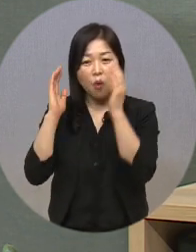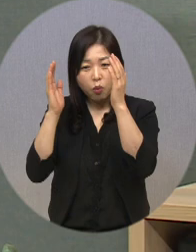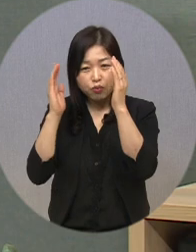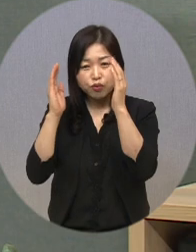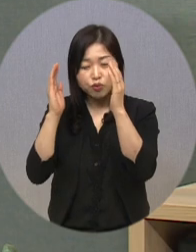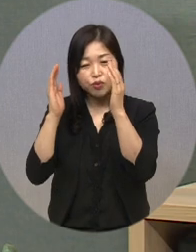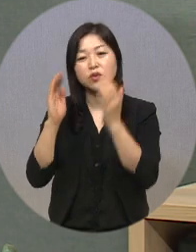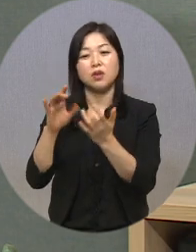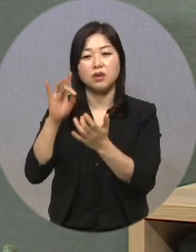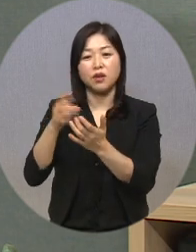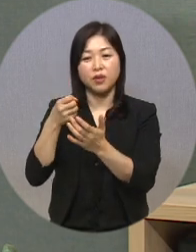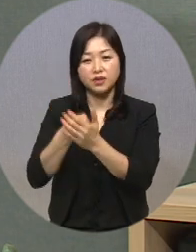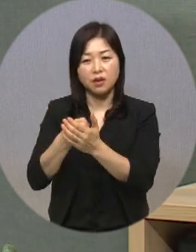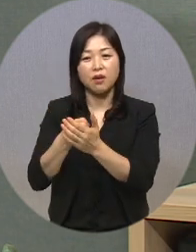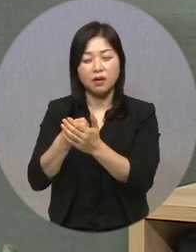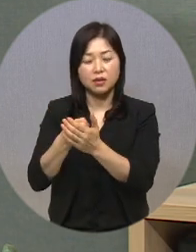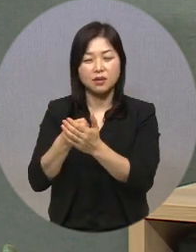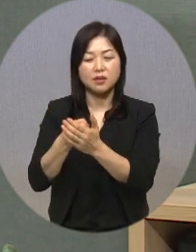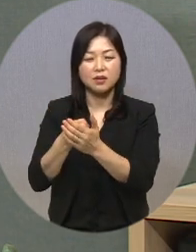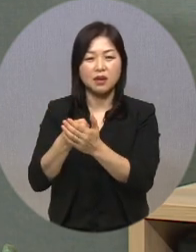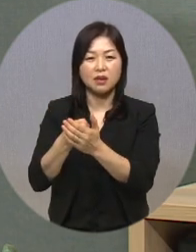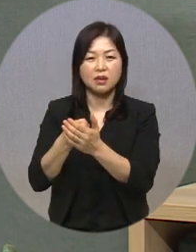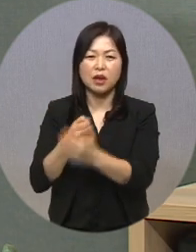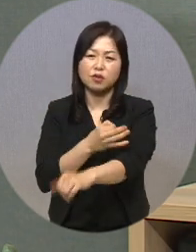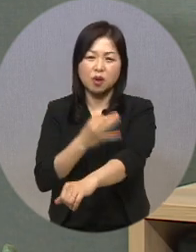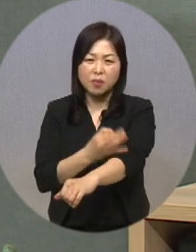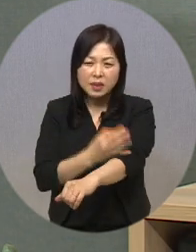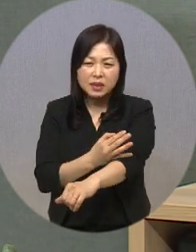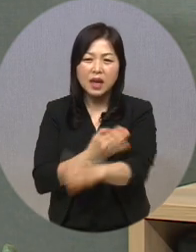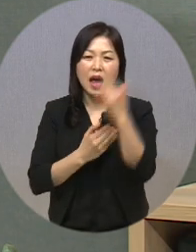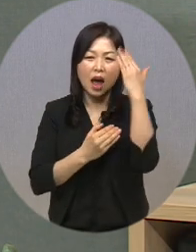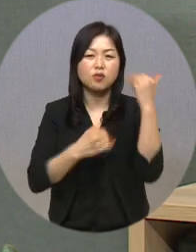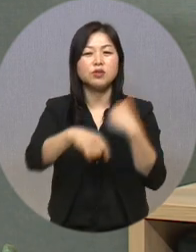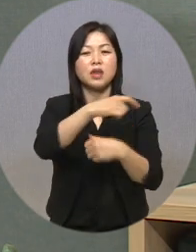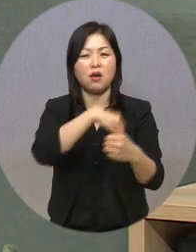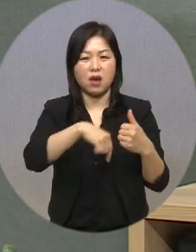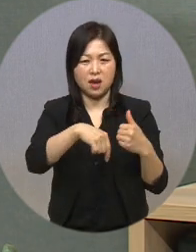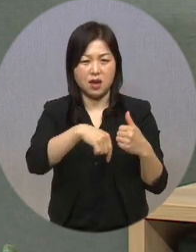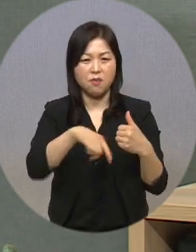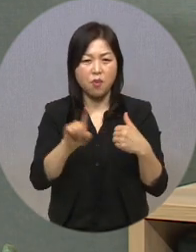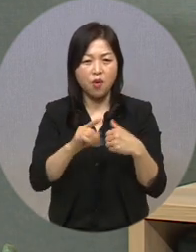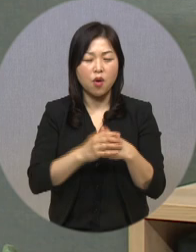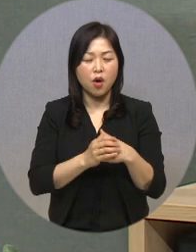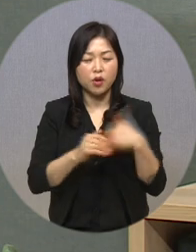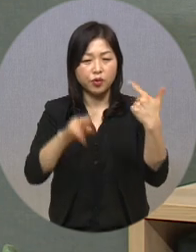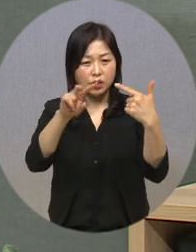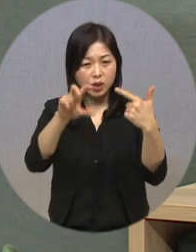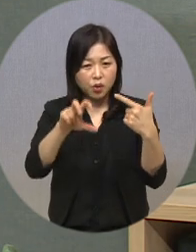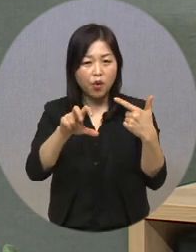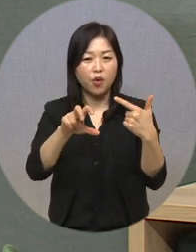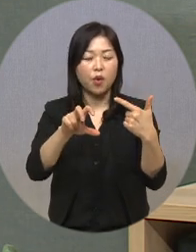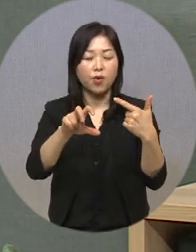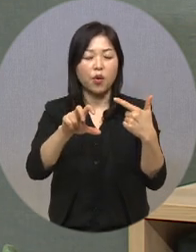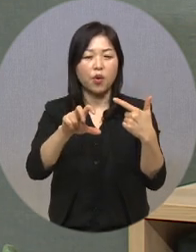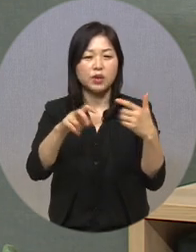유학의 길을 선택할 수밖에 없었던 것은 지금 말씀하신 유교 사변으로